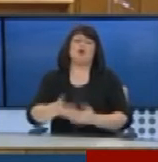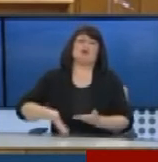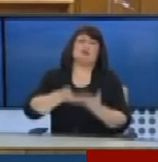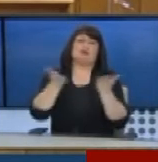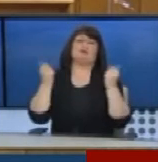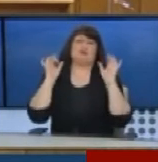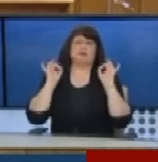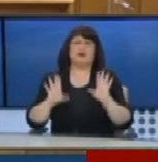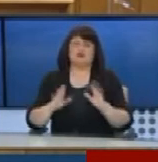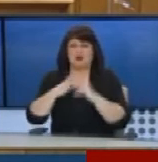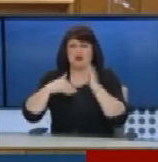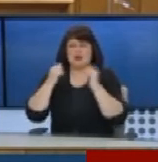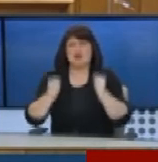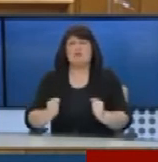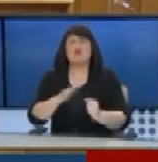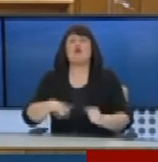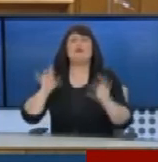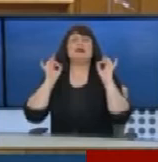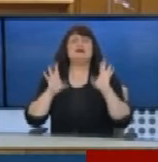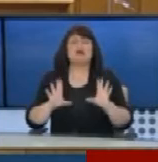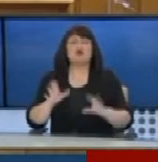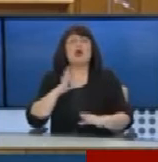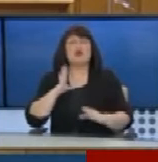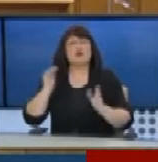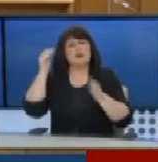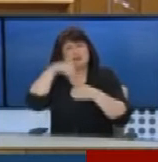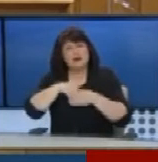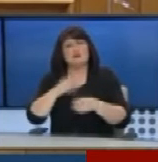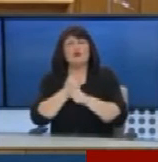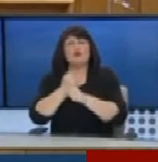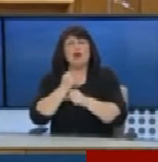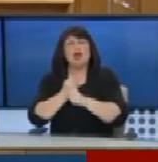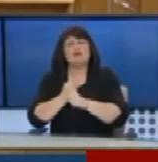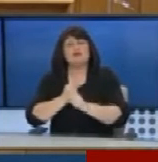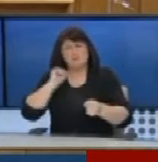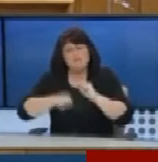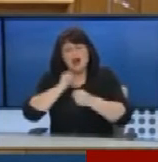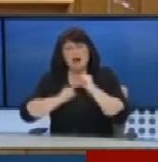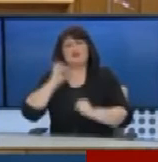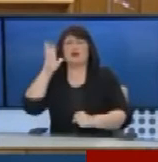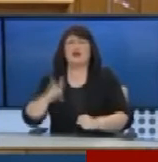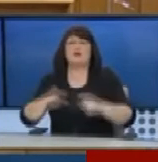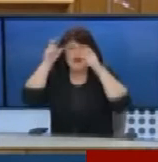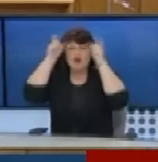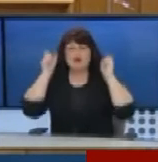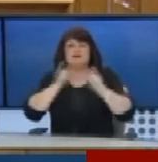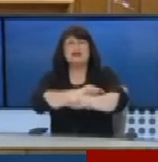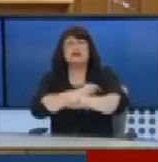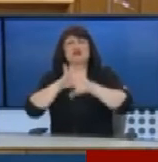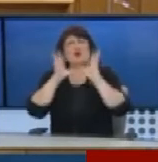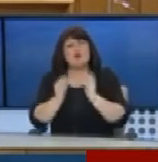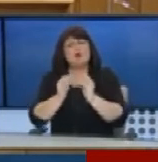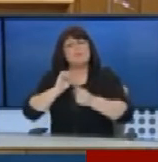στήριξη ούτε των υποδομών ούτε των ανθρώπων του που έδωσαν φιλότιμα τη μάχη και τη δίνουν στην πρώτη γραμμή.